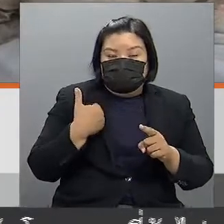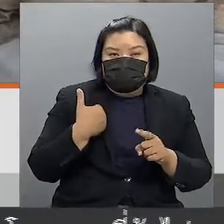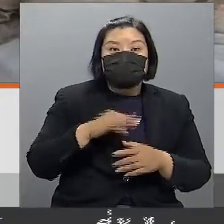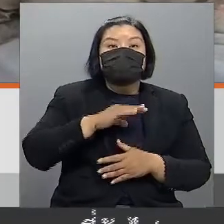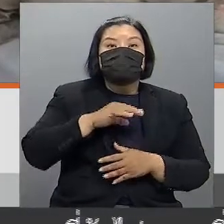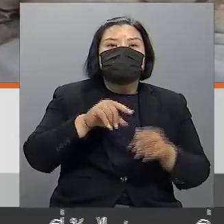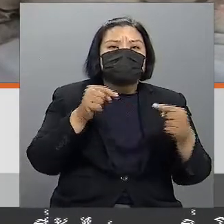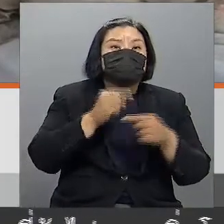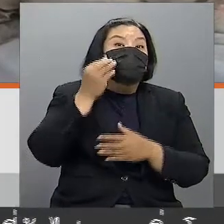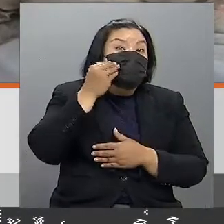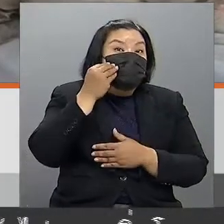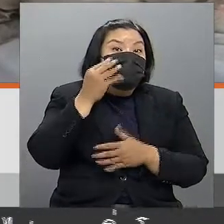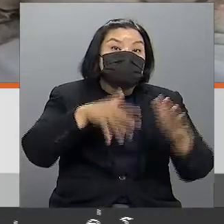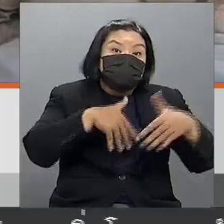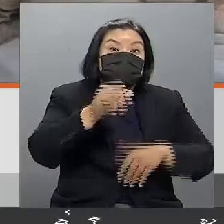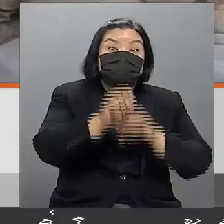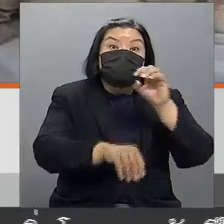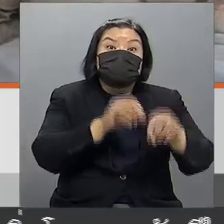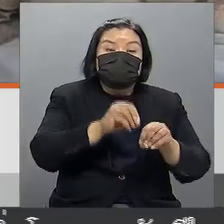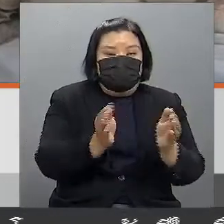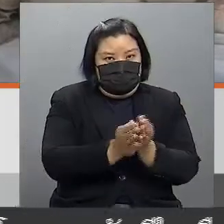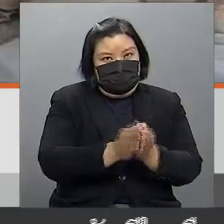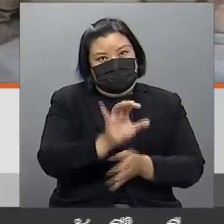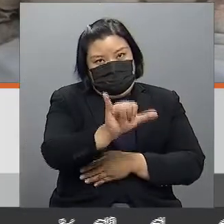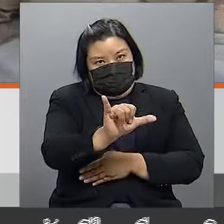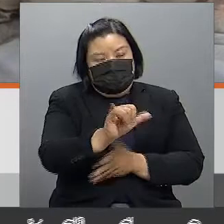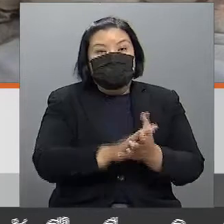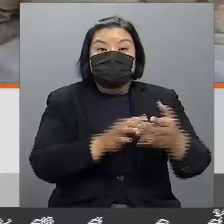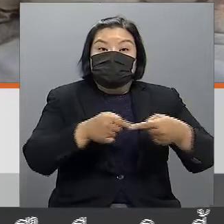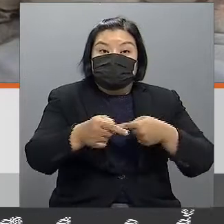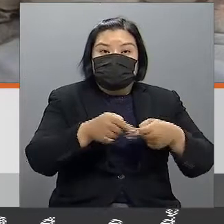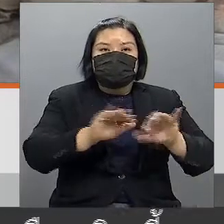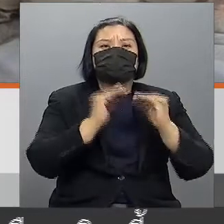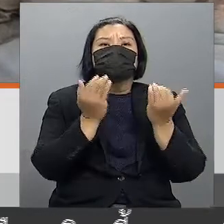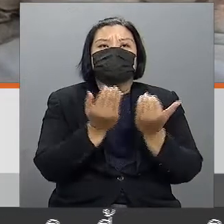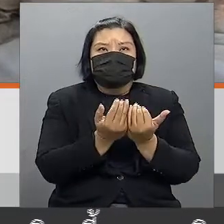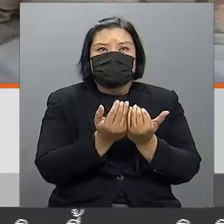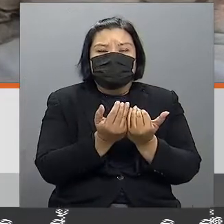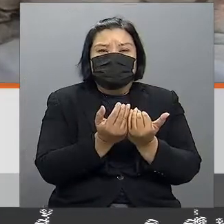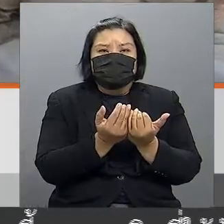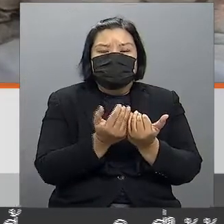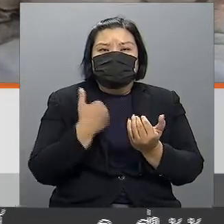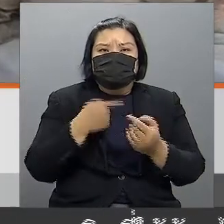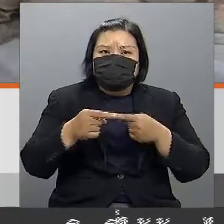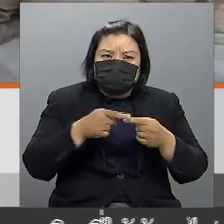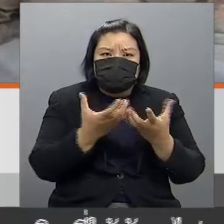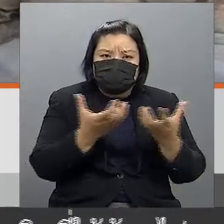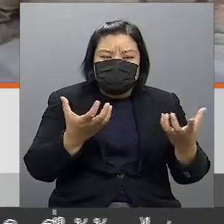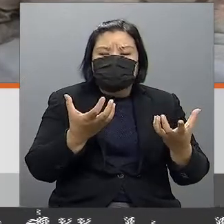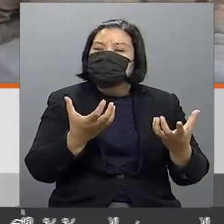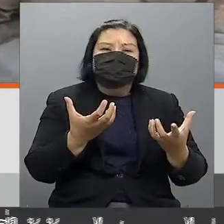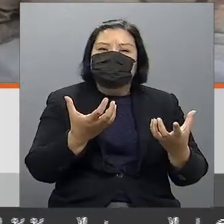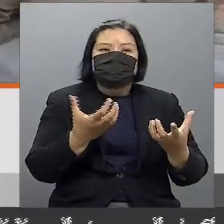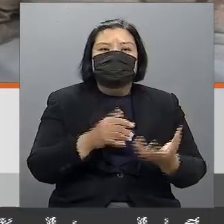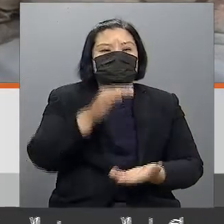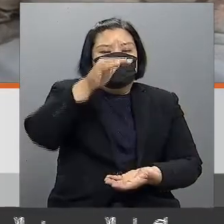ายังถือว่าขยะพลาสติกในครัวเรือนมีปริมาณที่ยังน้อยอยู่เราก็เลยมุ่งไปที่ร้านค้า